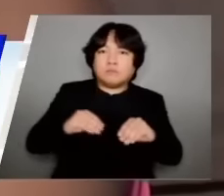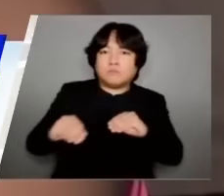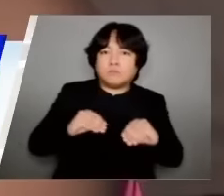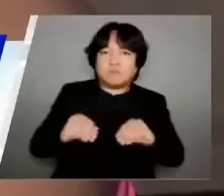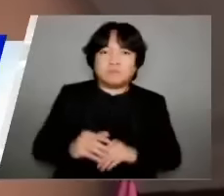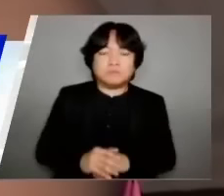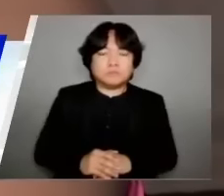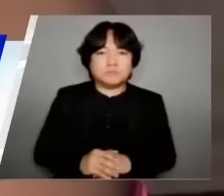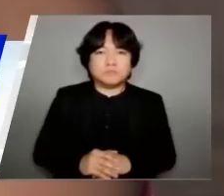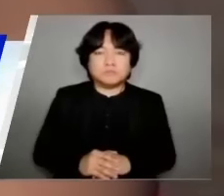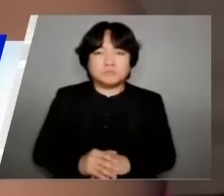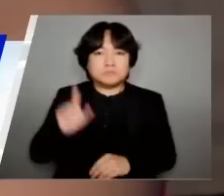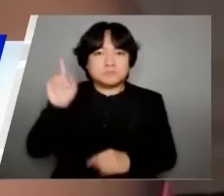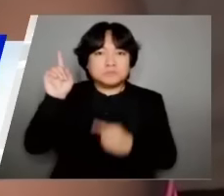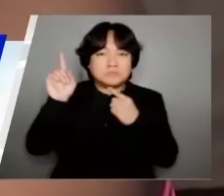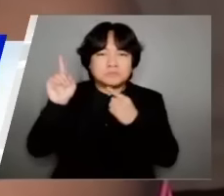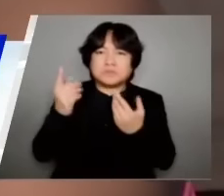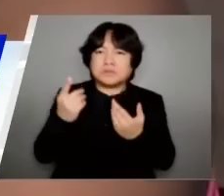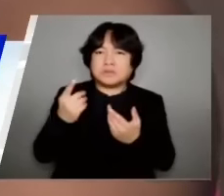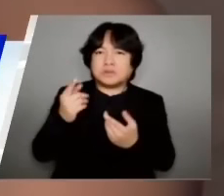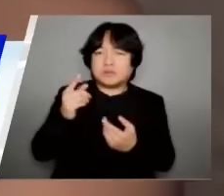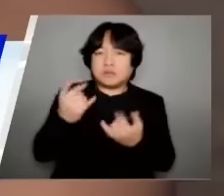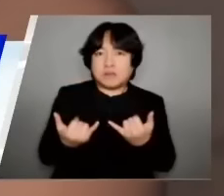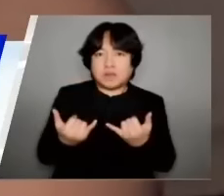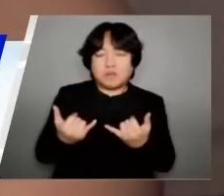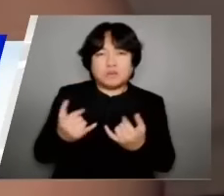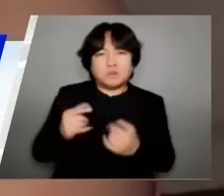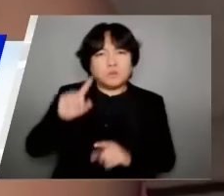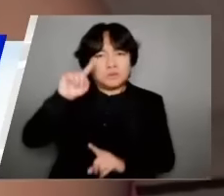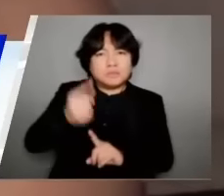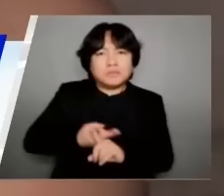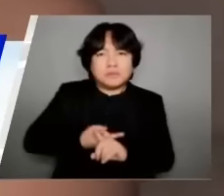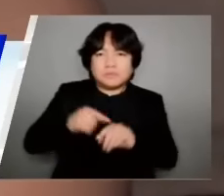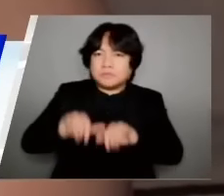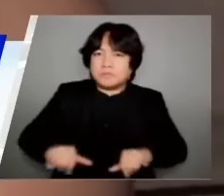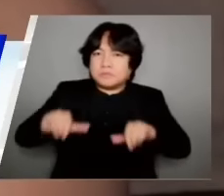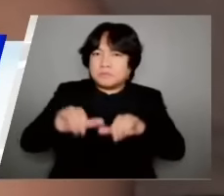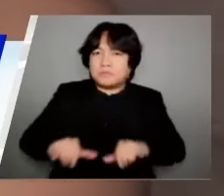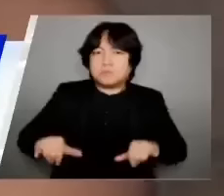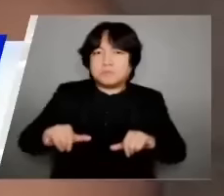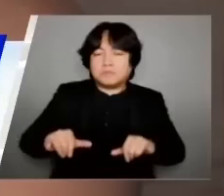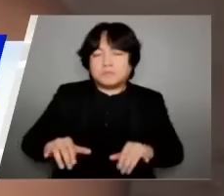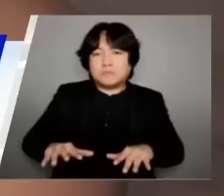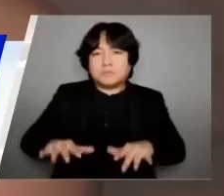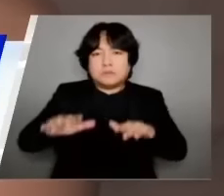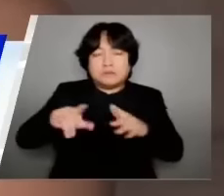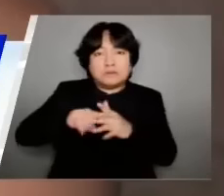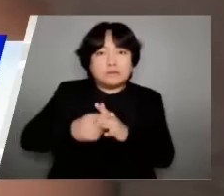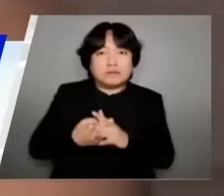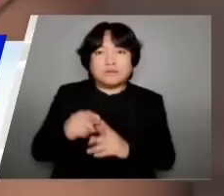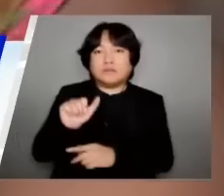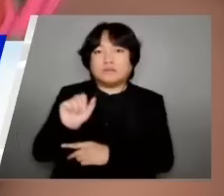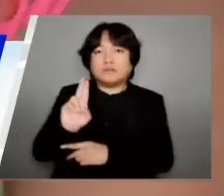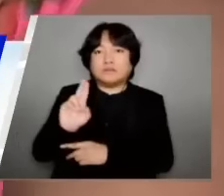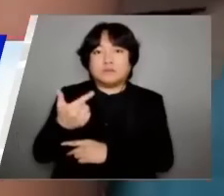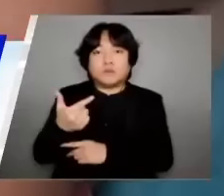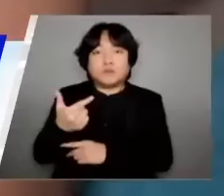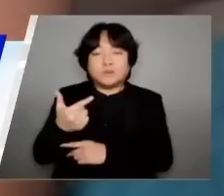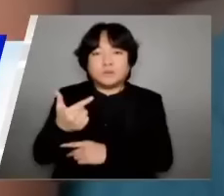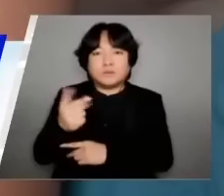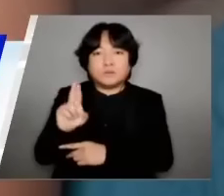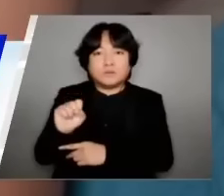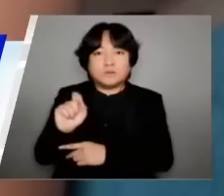Ilan buwan na po? Buwan na. Isang buwan na po? Oo. August ito nagsimula ay. O ano na ngayon ay.